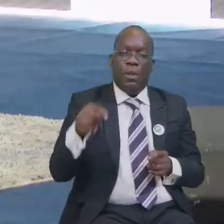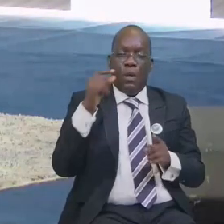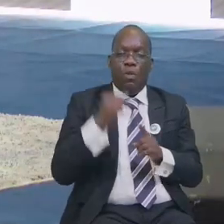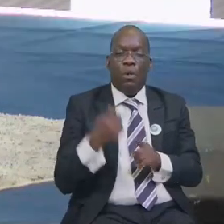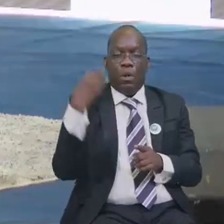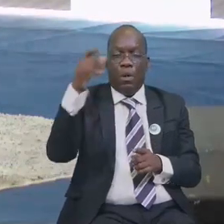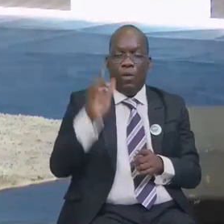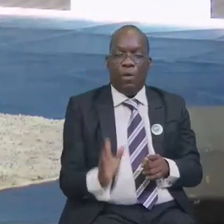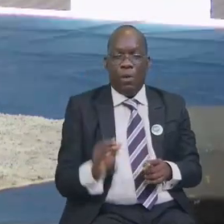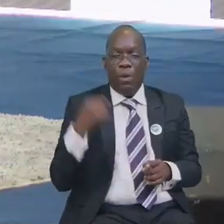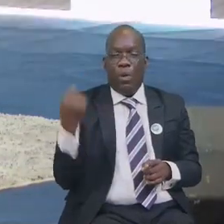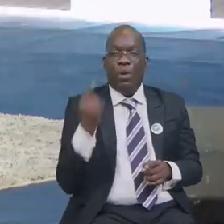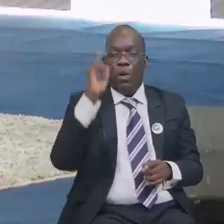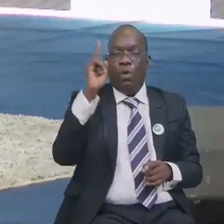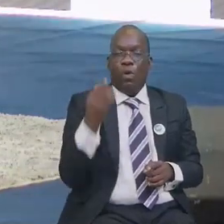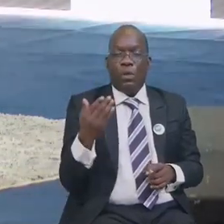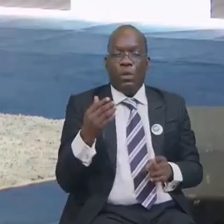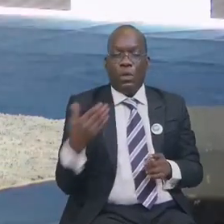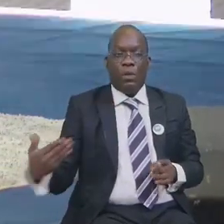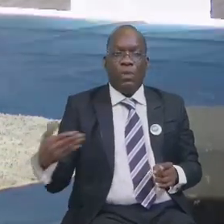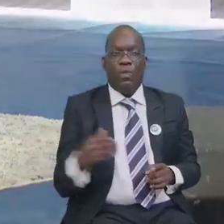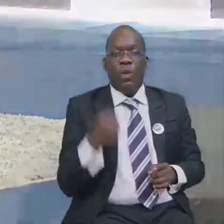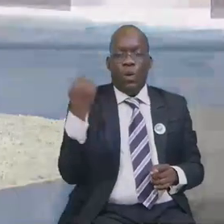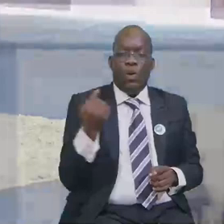Dieu. Mais il y a une seule chose.